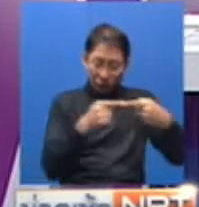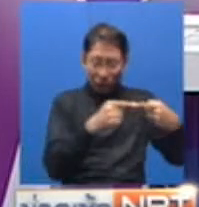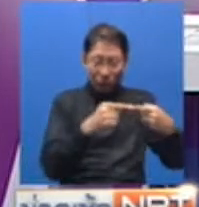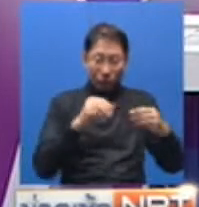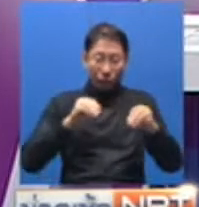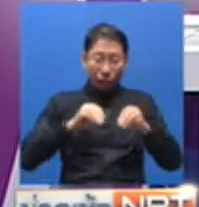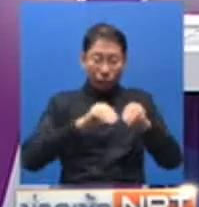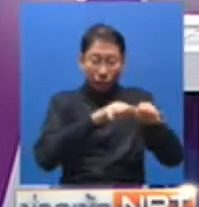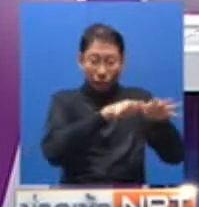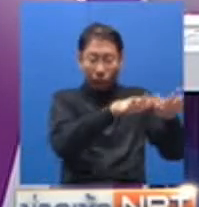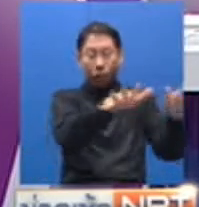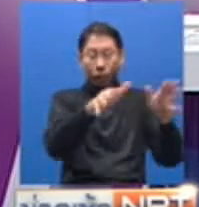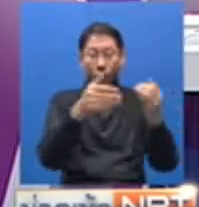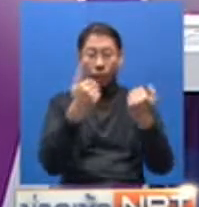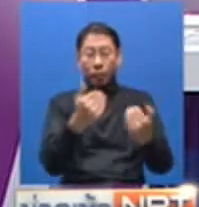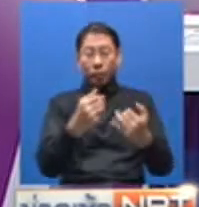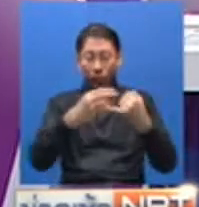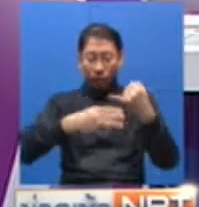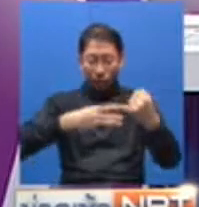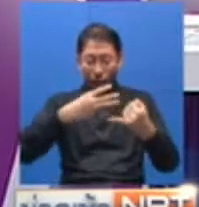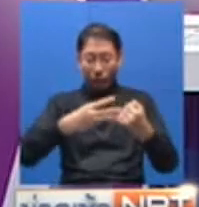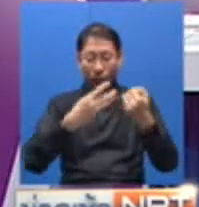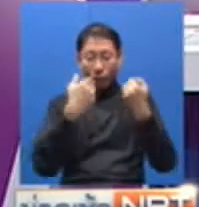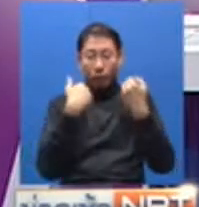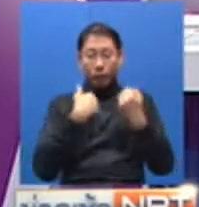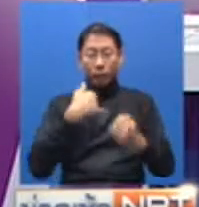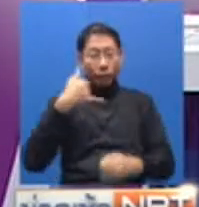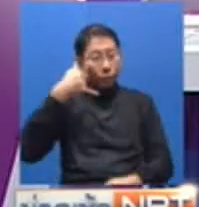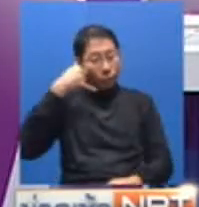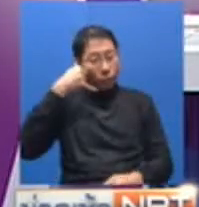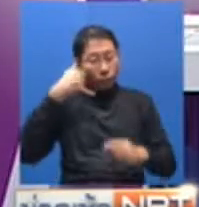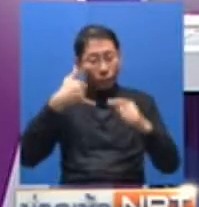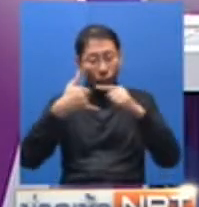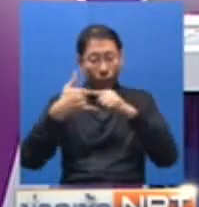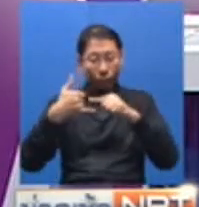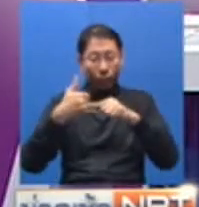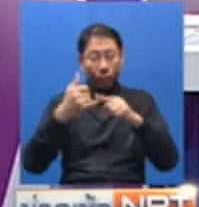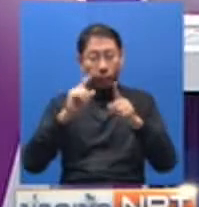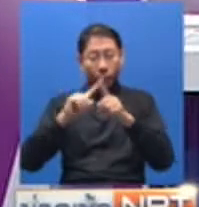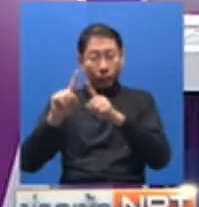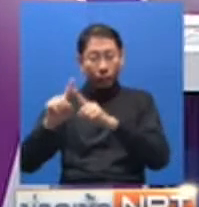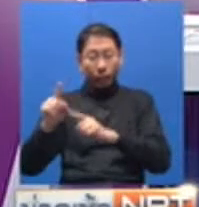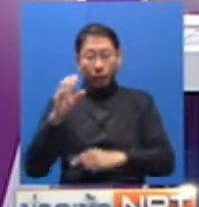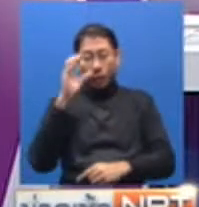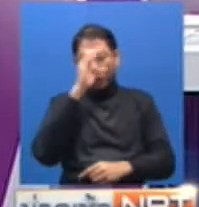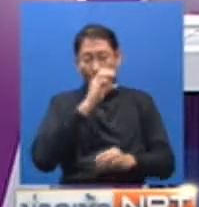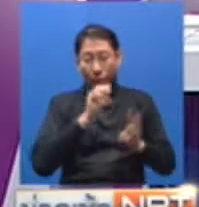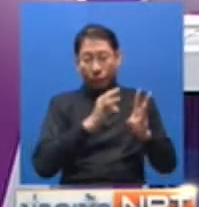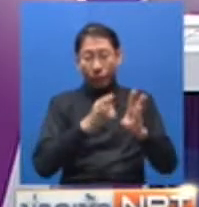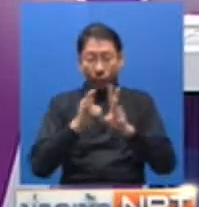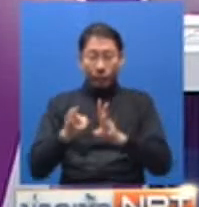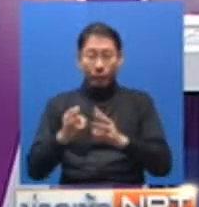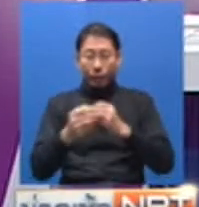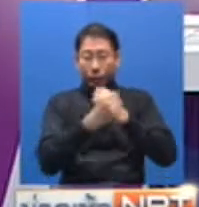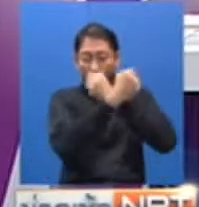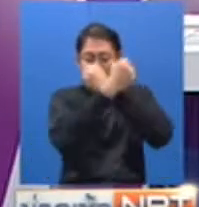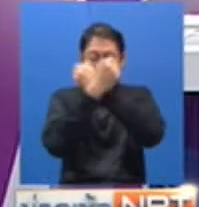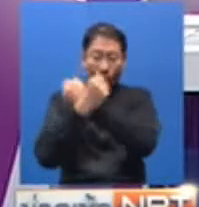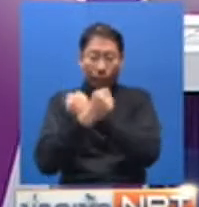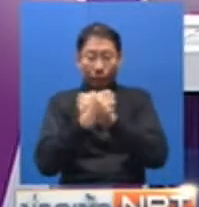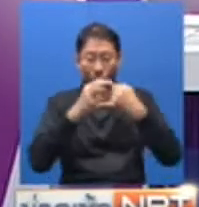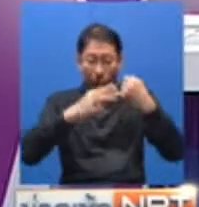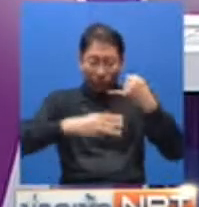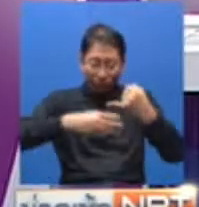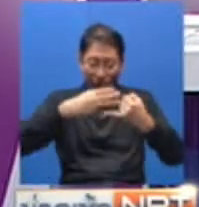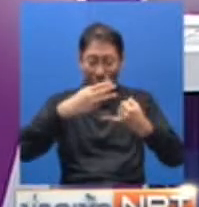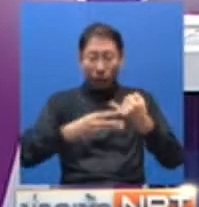ข้าโทรศัพท์มือถือนะคะทางด้านผู้ให้บริการโทรศัพท์มือถือเครือข่ายต่างๆก็เร่งค่ะหาแนวทางในการที่จะป้องกันไวรัส